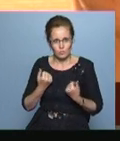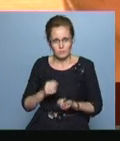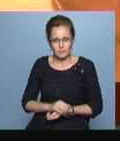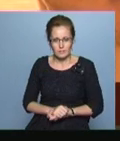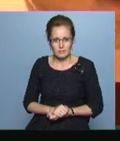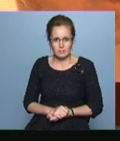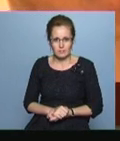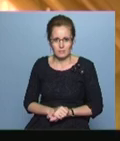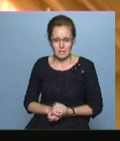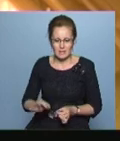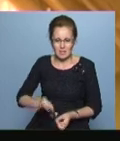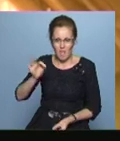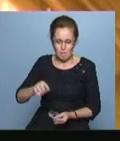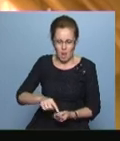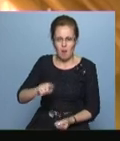Стебли короткие.